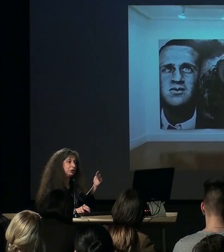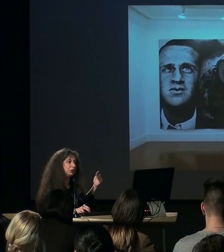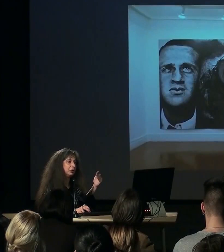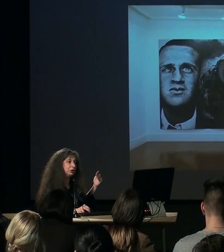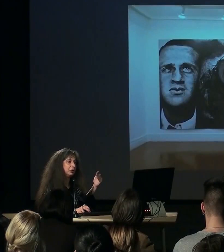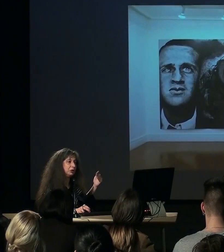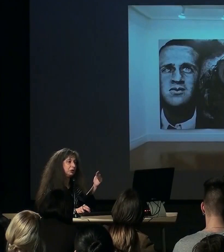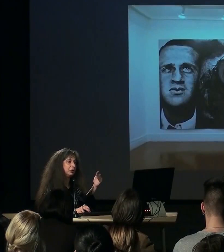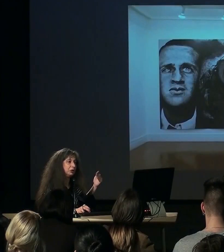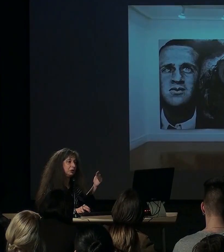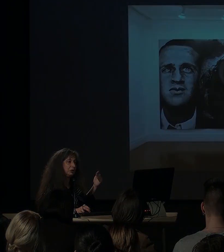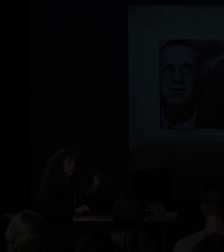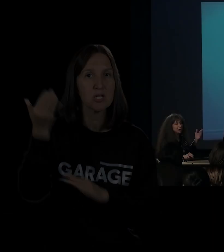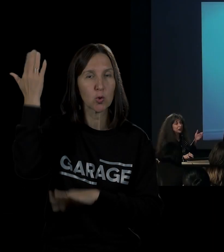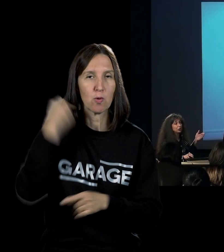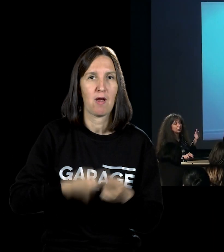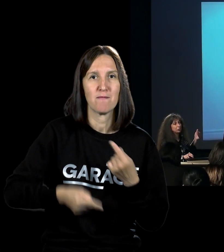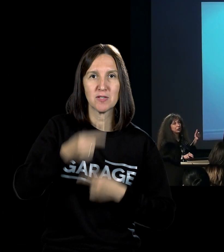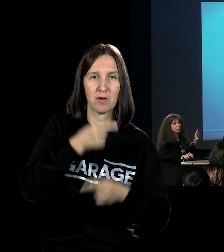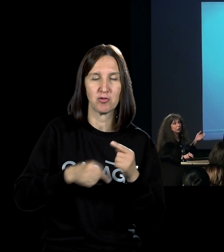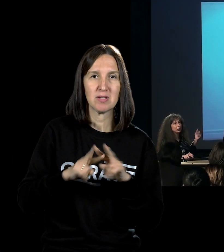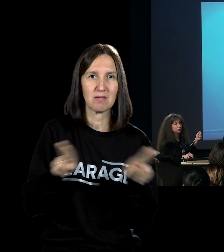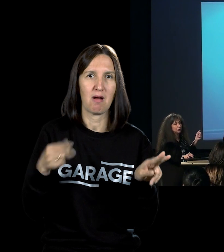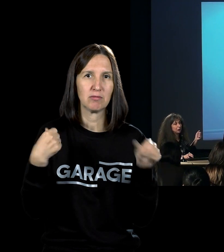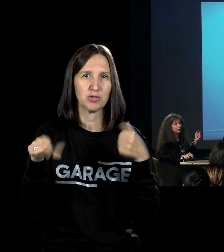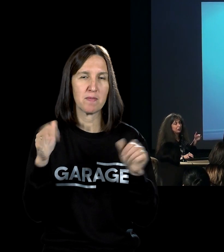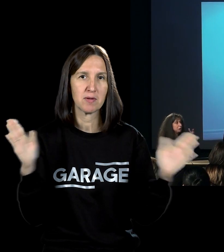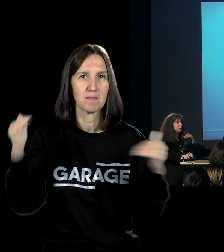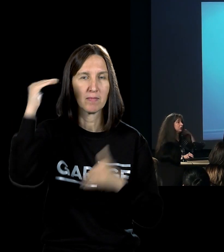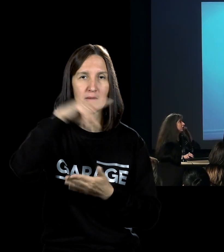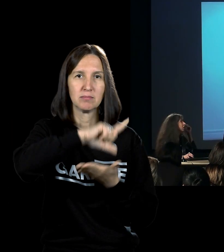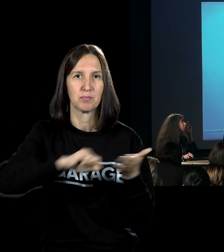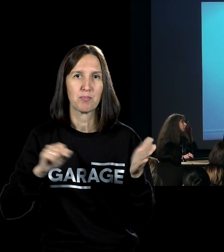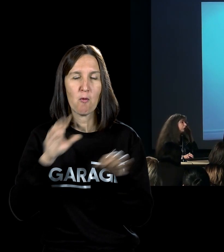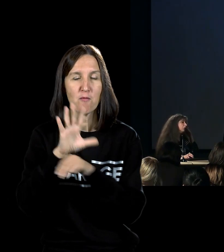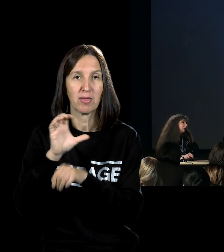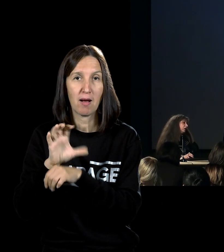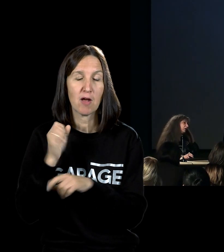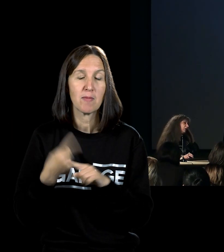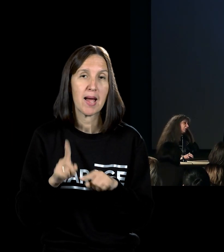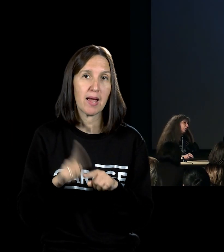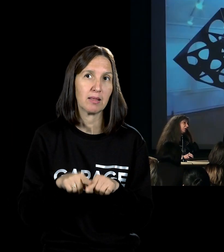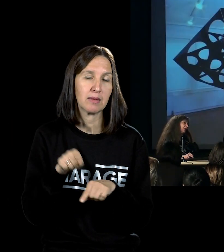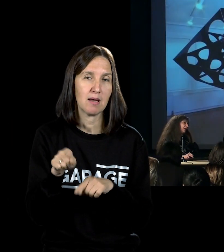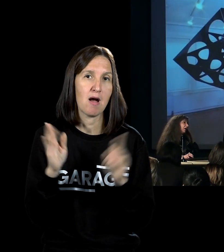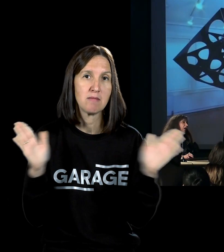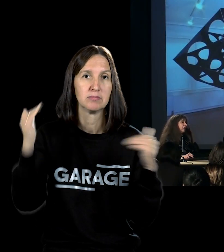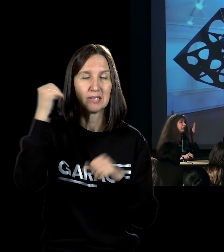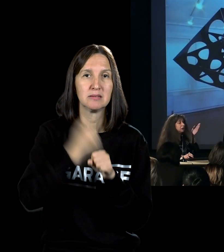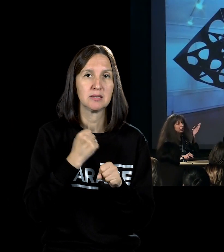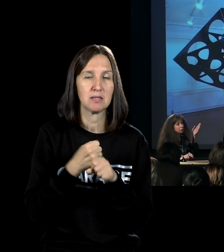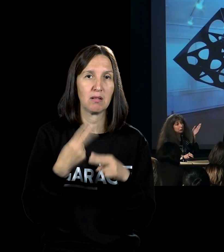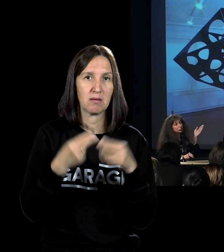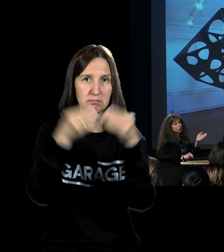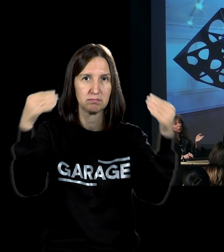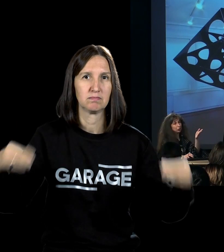черный дым перетекает в волосы. В виде живописных полотен по фотографиям, это полотна сделаны на алюминии.